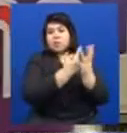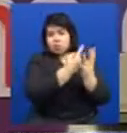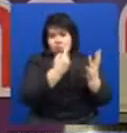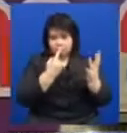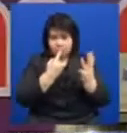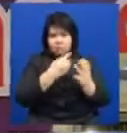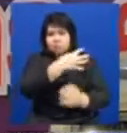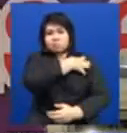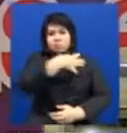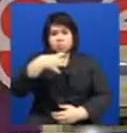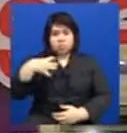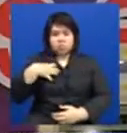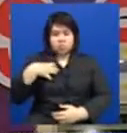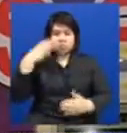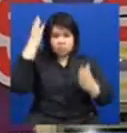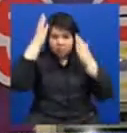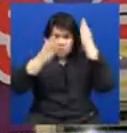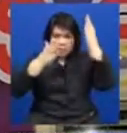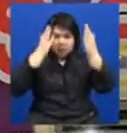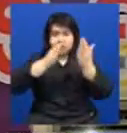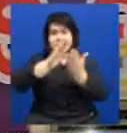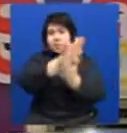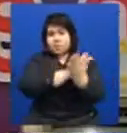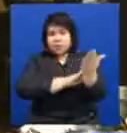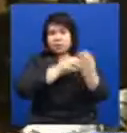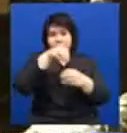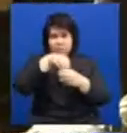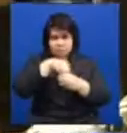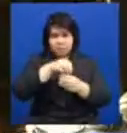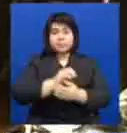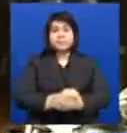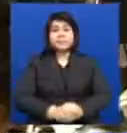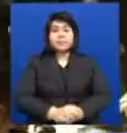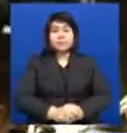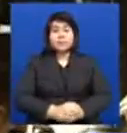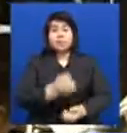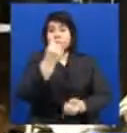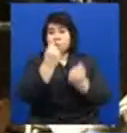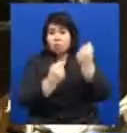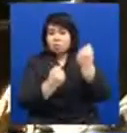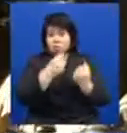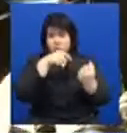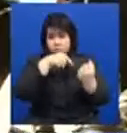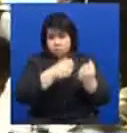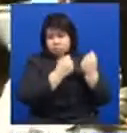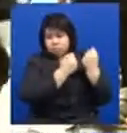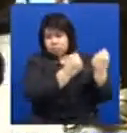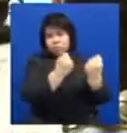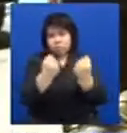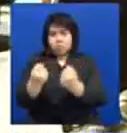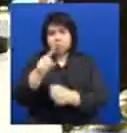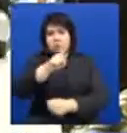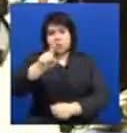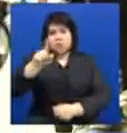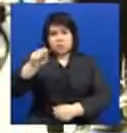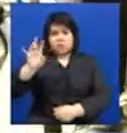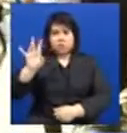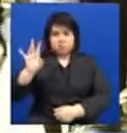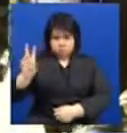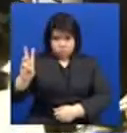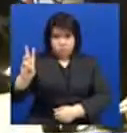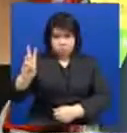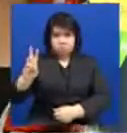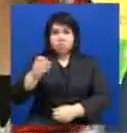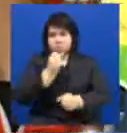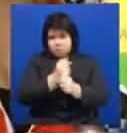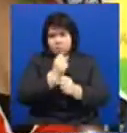ครราชทูตมาเลเซียประจำประเทศไทยและยังมีรถยนต์ที่จะต้องส่งคืนอีก126คันที่อยู่ระหว่างการ